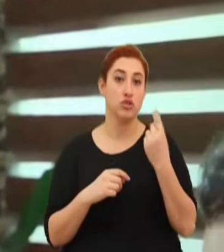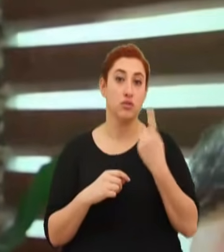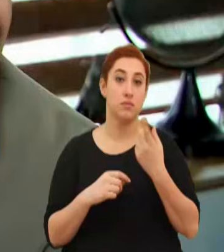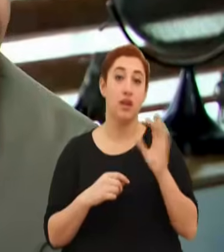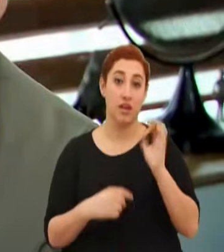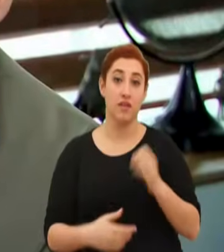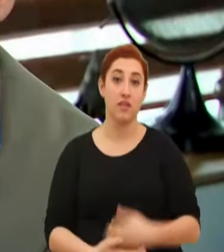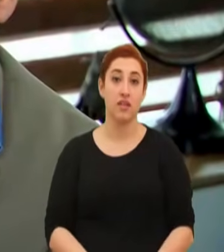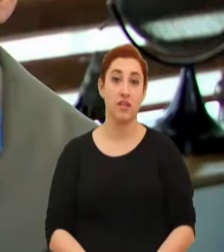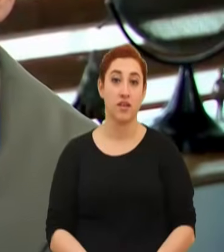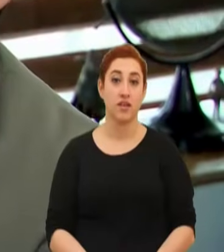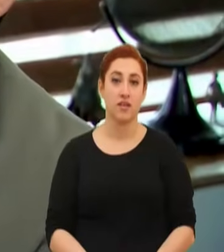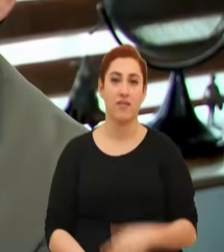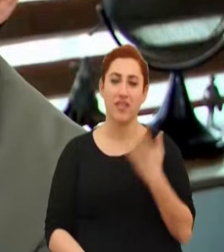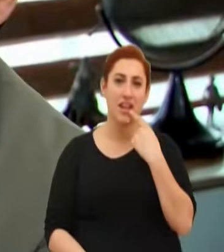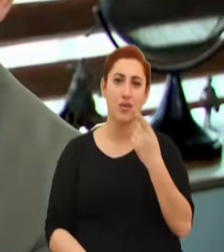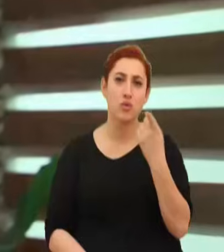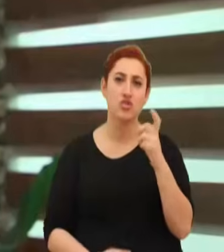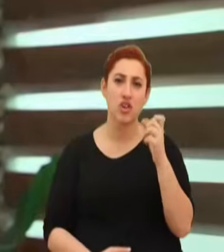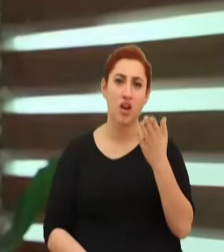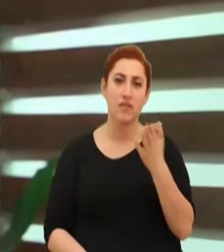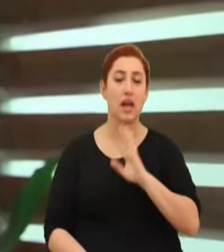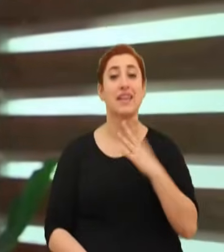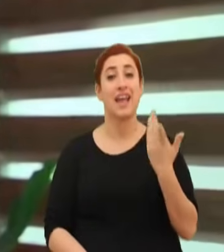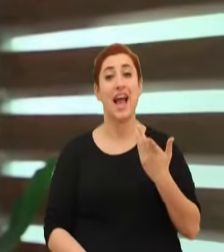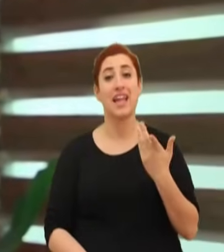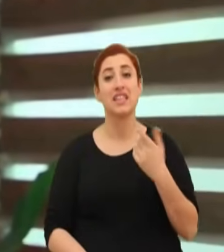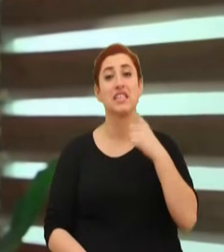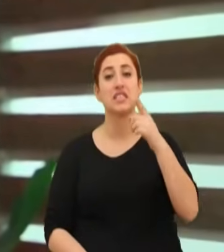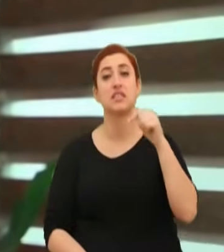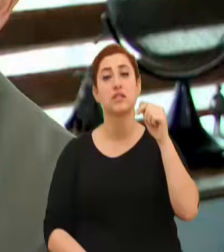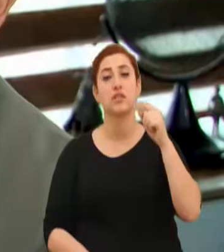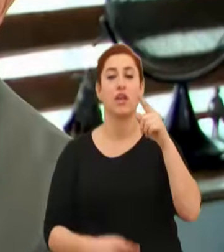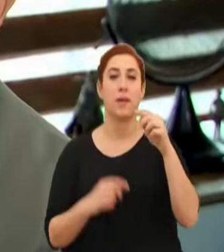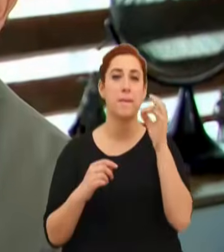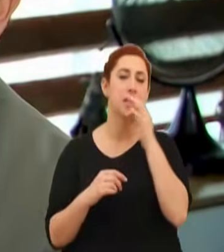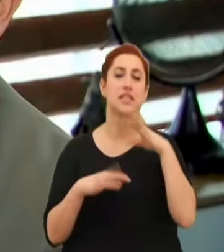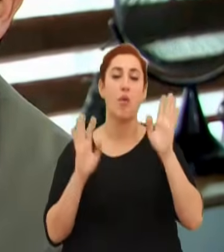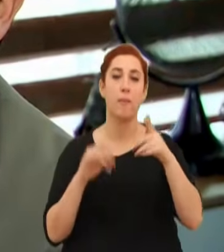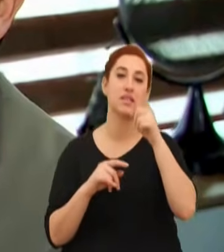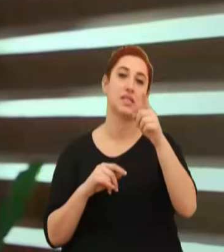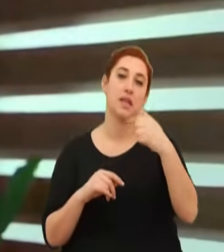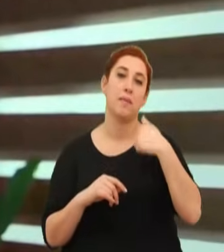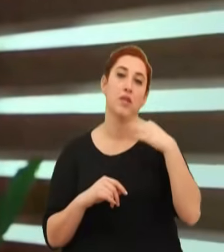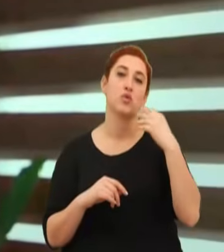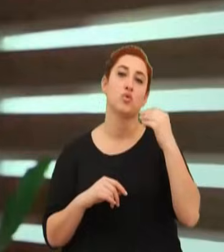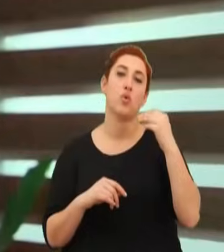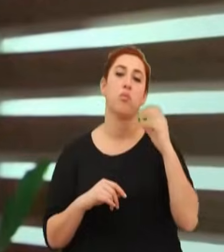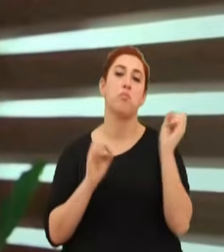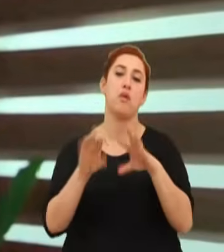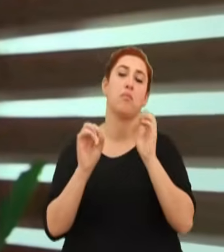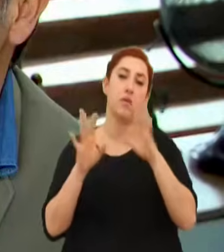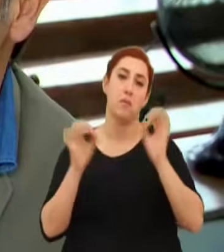Ay evet. Ne diyorsun sen Cavidan? Ay yani sizinle boy ölçüşemez ama siz de beni çok ihmal